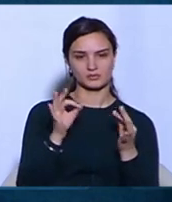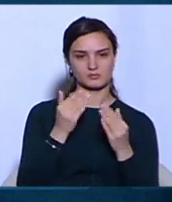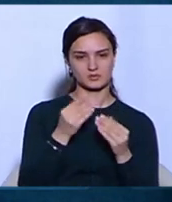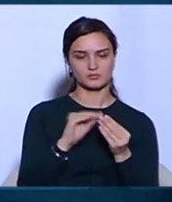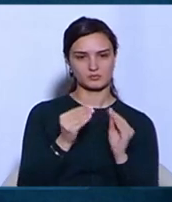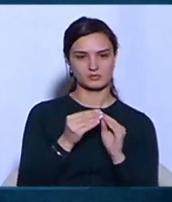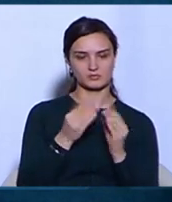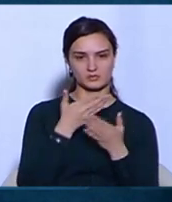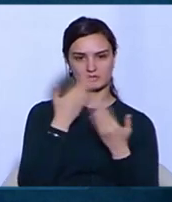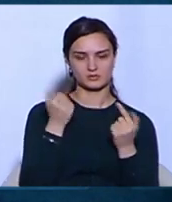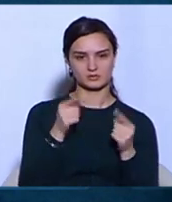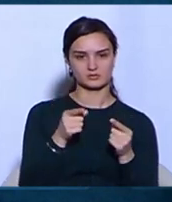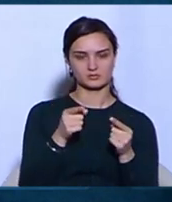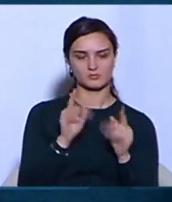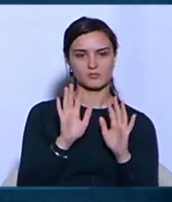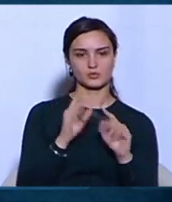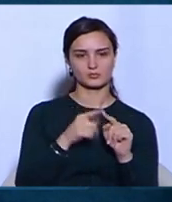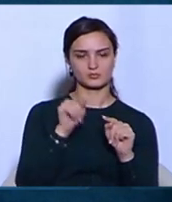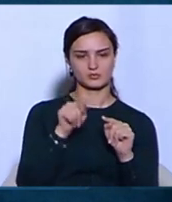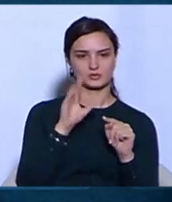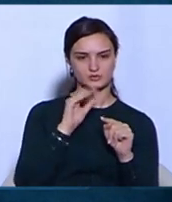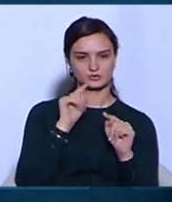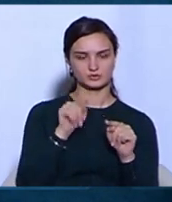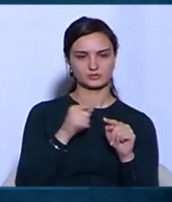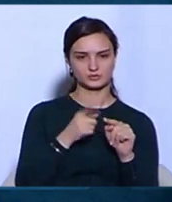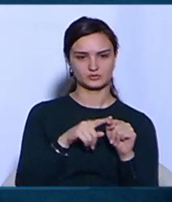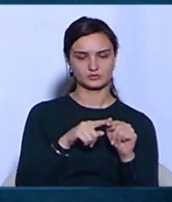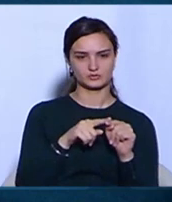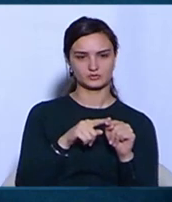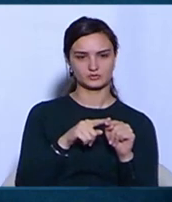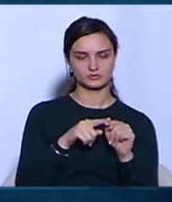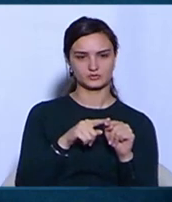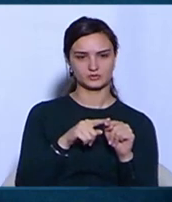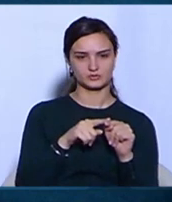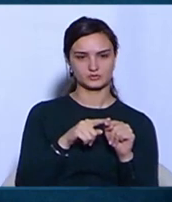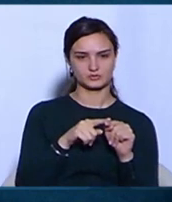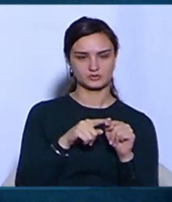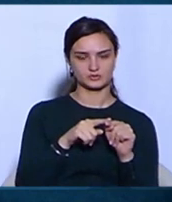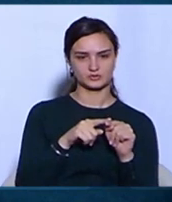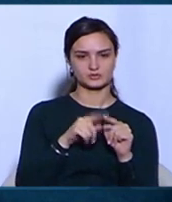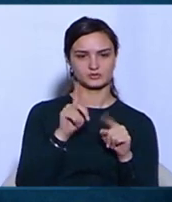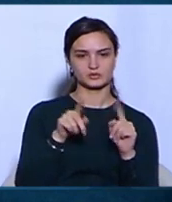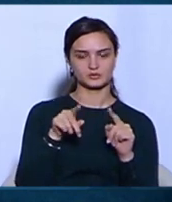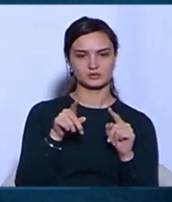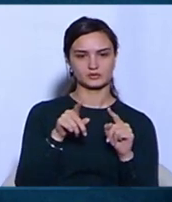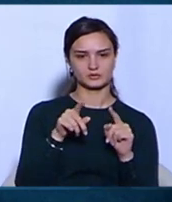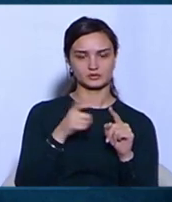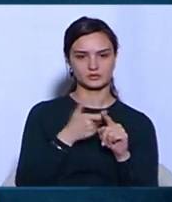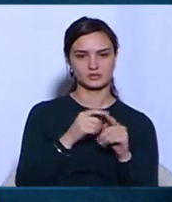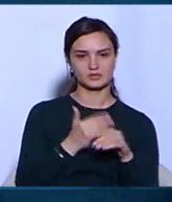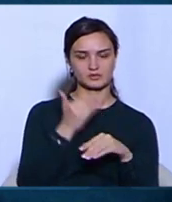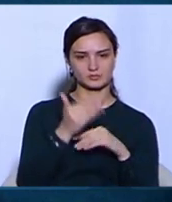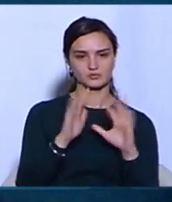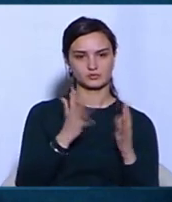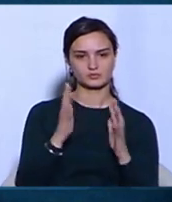მას ტიპური განვითარებიდან არ აქვს, მხოლოდ მაშინ ვთქვათ, რომ აქ არაფერი არ არის, თორემ შემდგომ ზოგჯერ ძალიან დაგვიანებული შემთხვევებია,